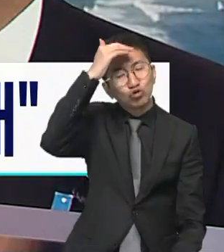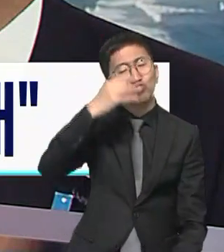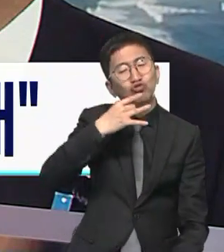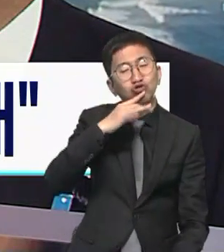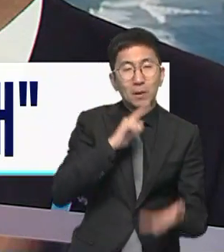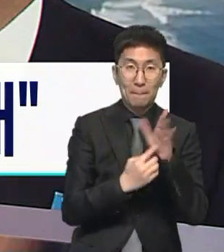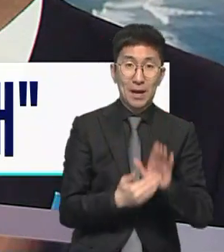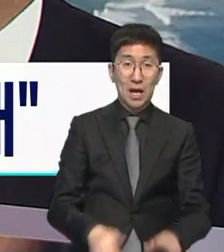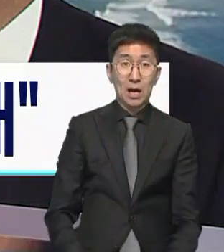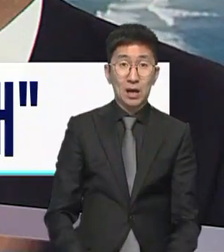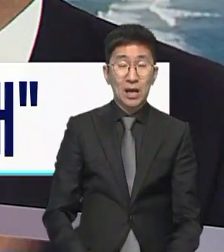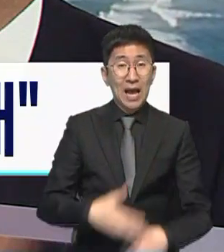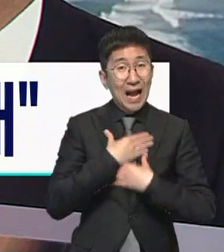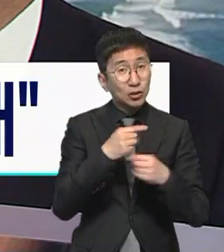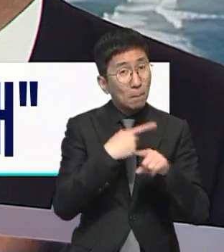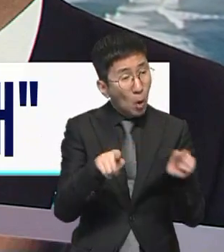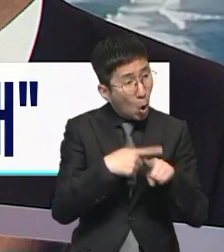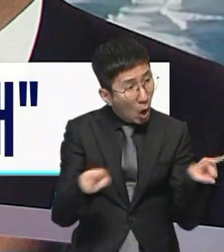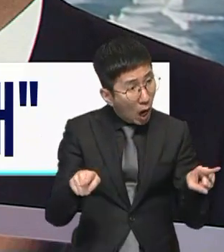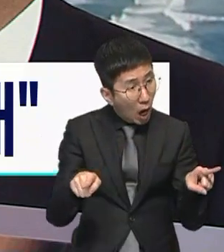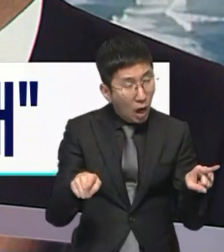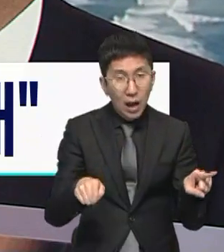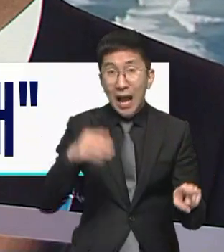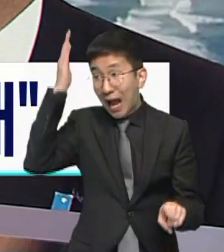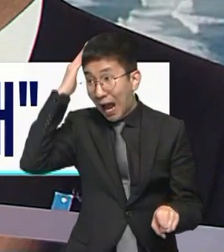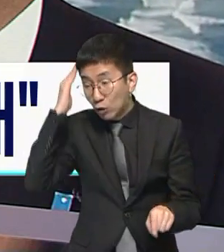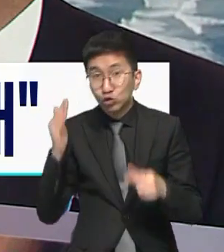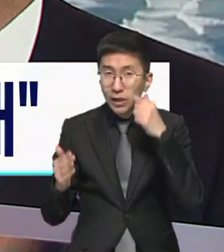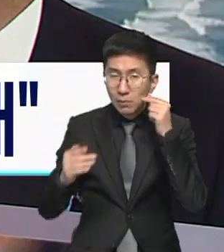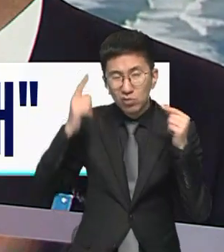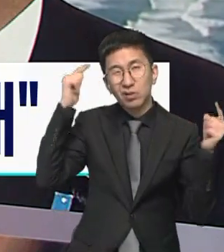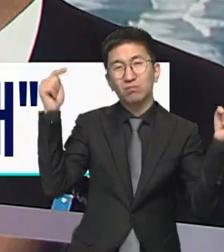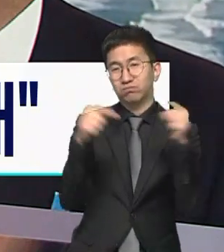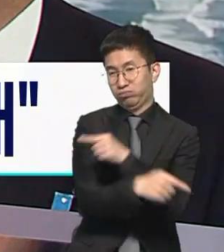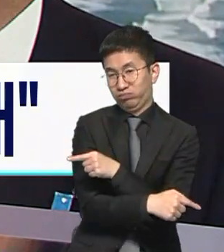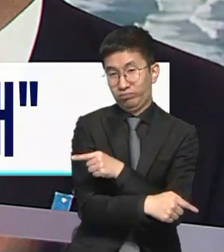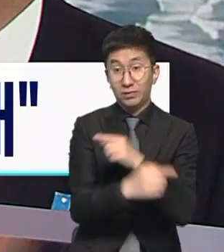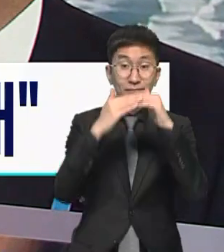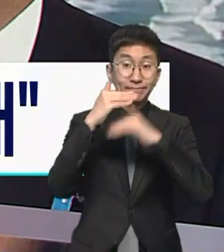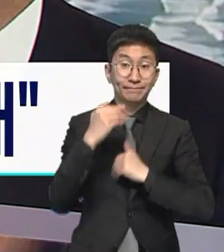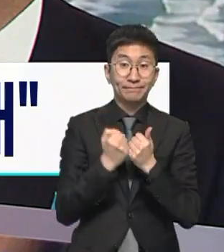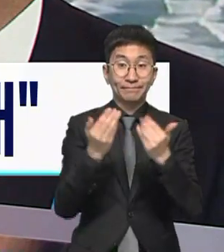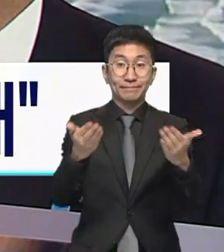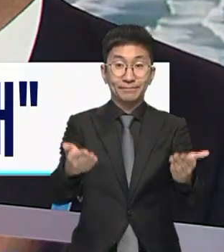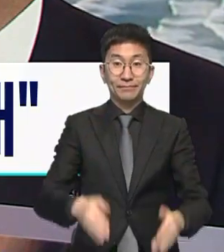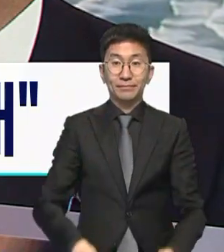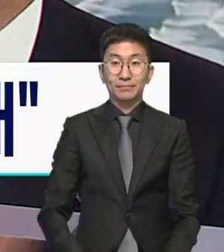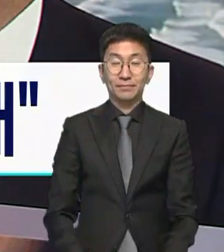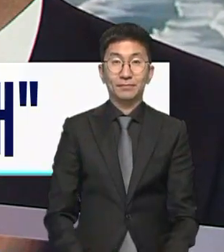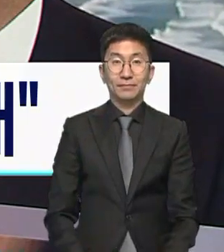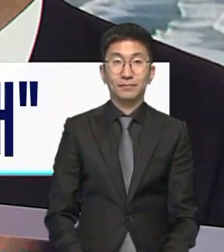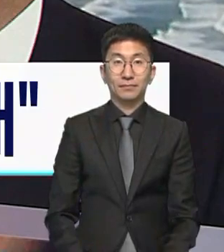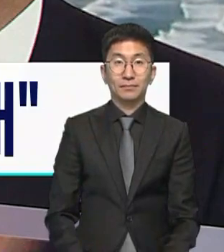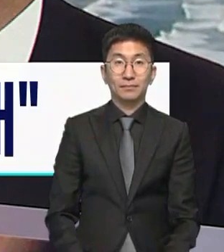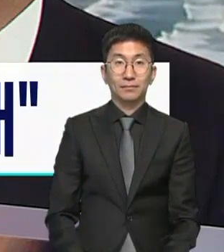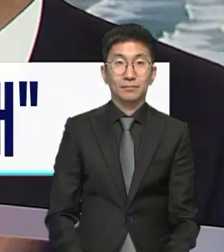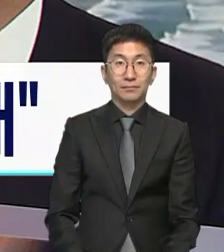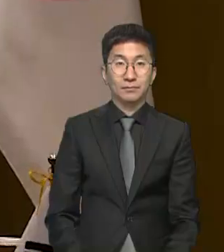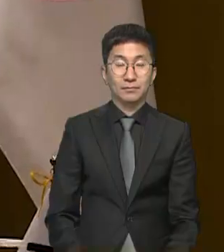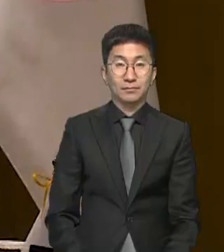말했습니다이 안전성 평가를 두고 우리와 일본의 생각이 조금은 달라 보입니다 김용태 기자가 전하겠습니다